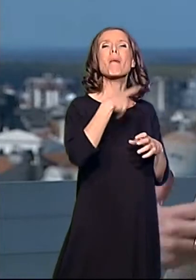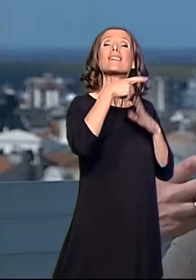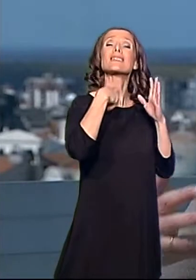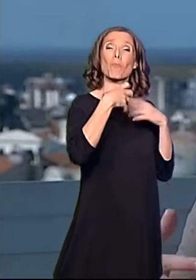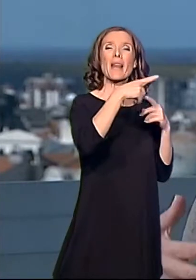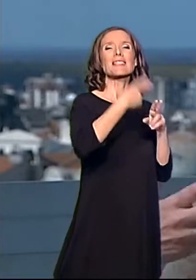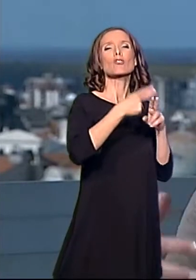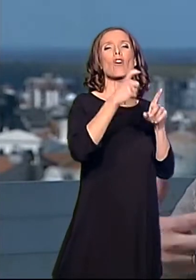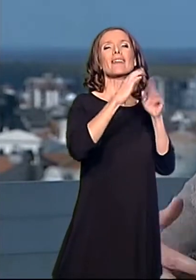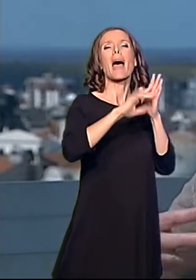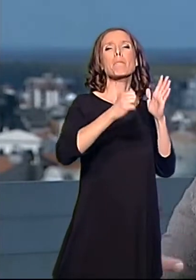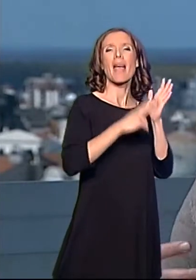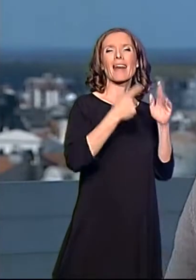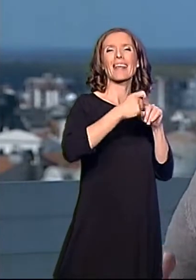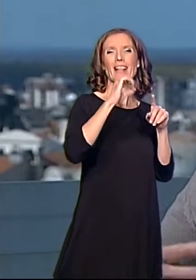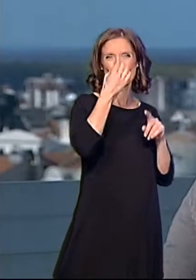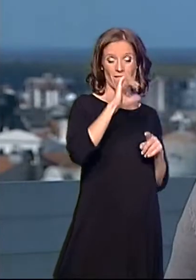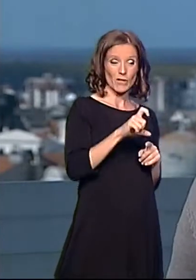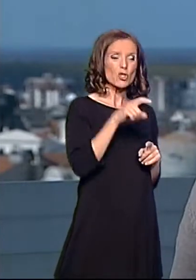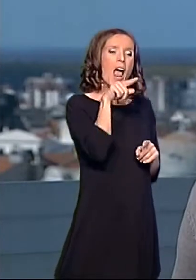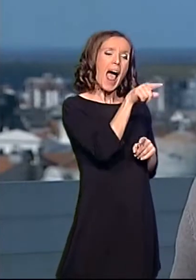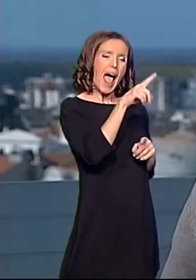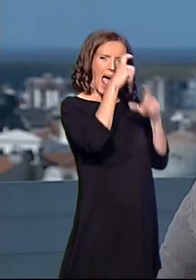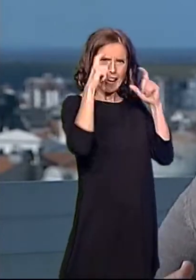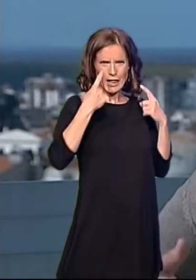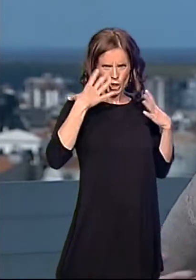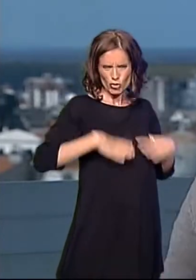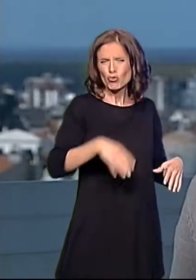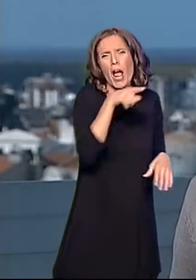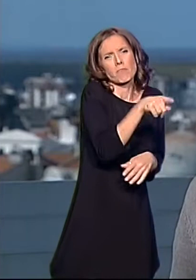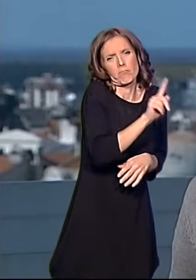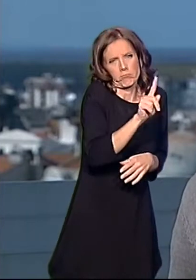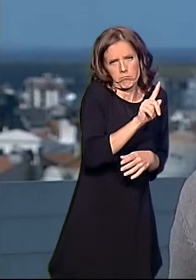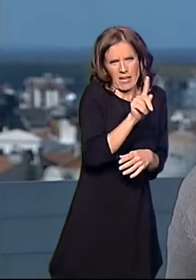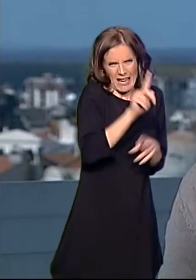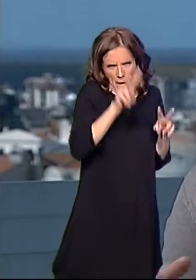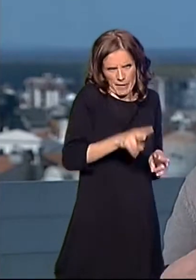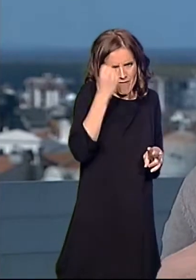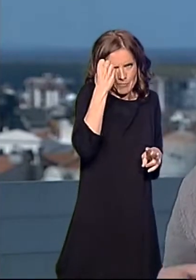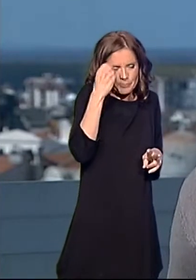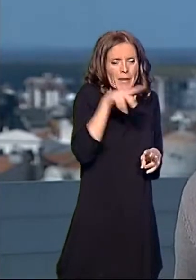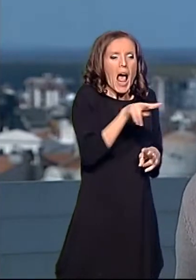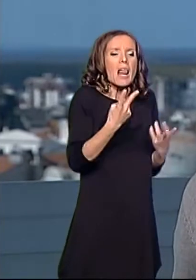kao neka podrška da on to izdrži dok dovoljno ne ojača i onda da može da ide sam.